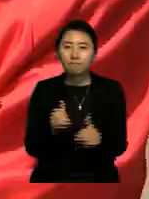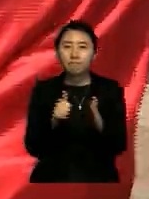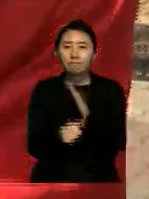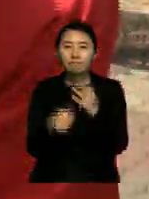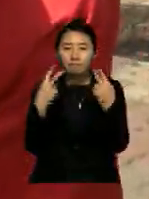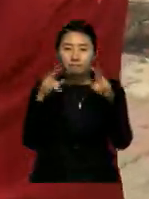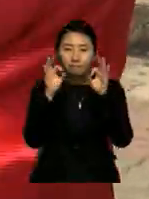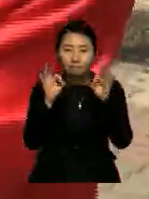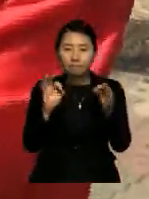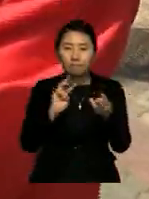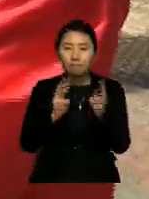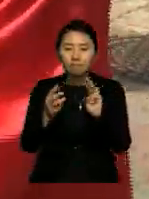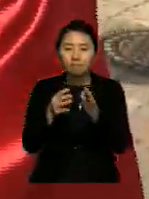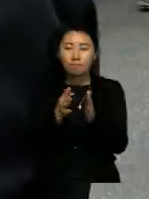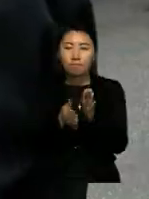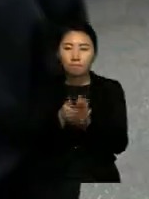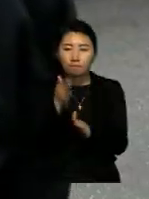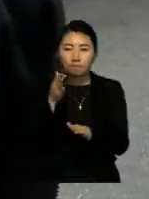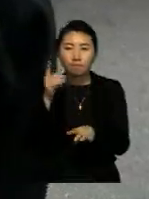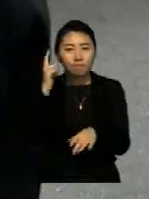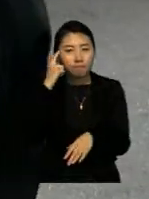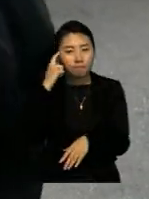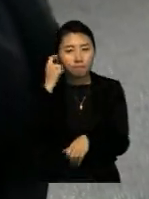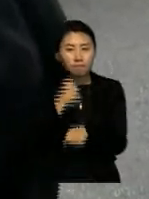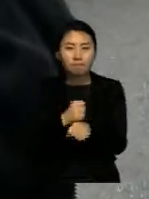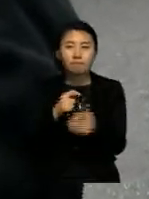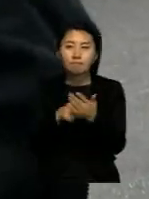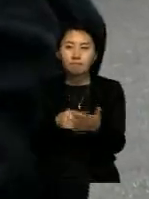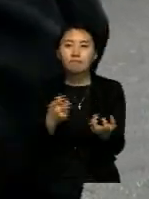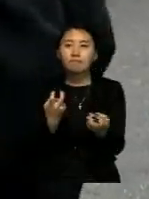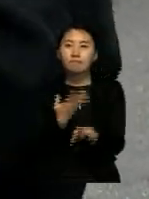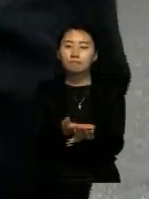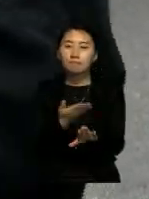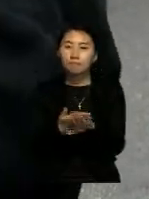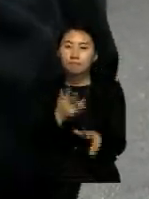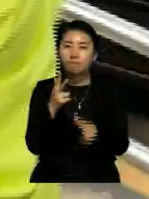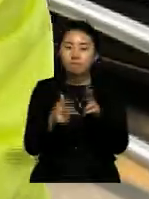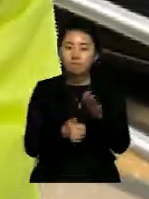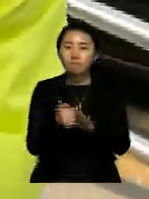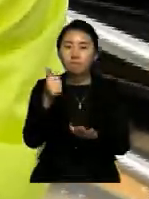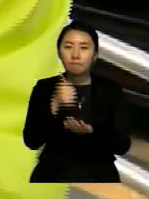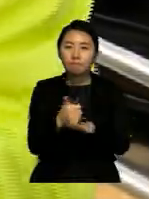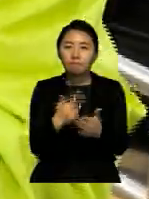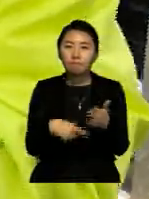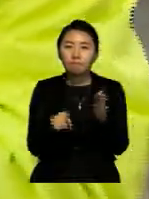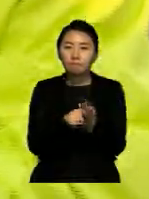후보들이 바라보는 월드 디자인 시티에 대한 생각과 추진 방식은 다르지만 사업 성공을